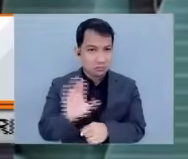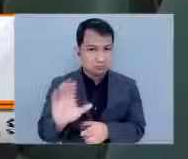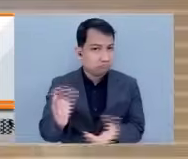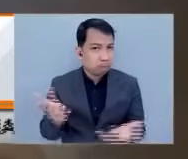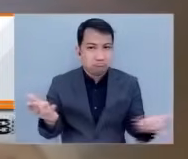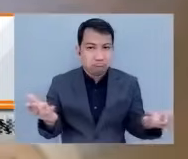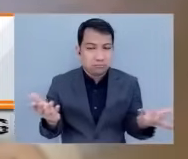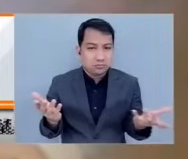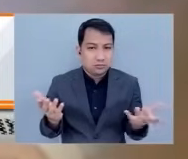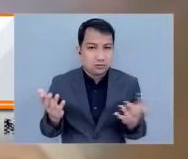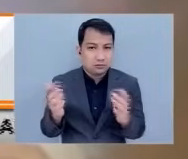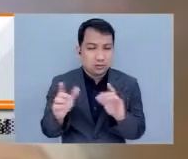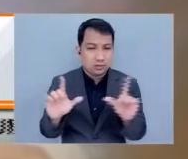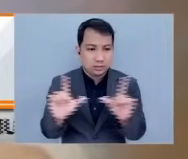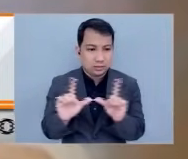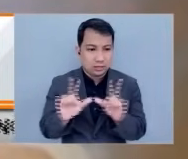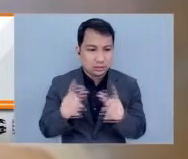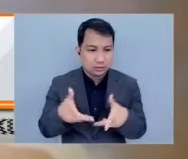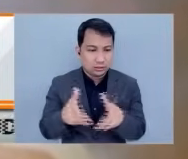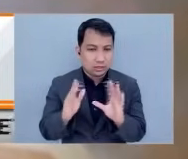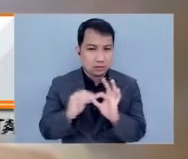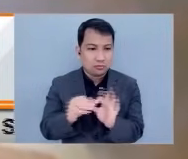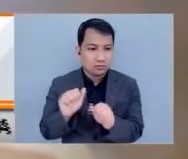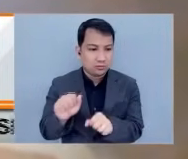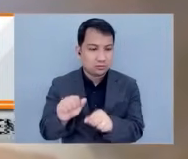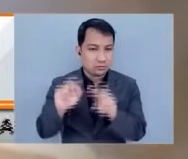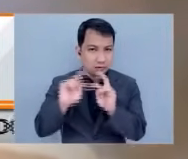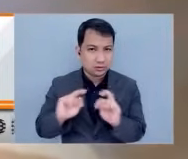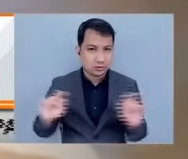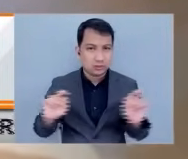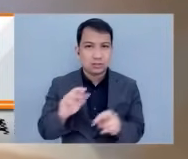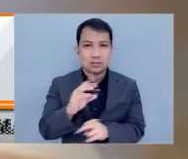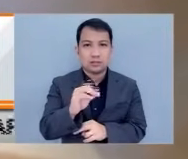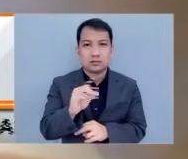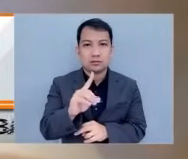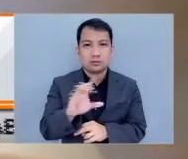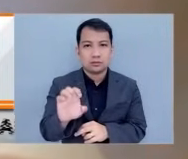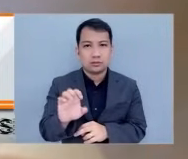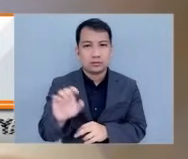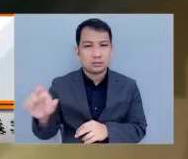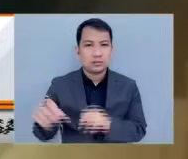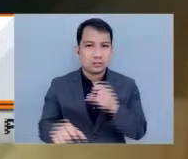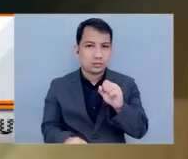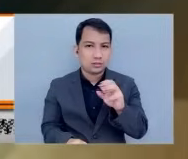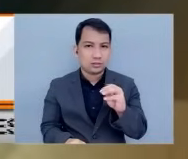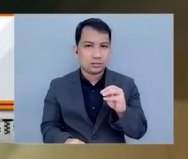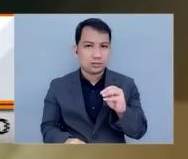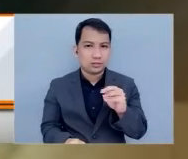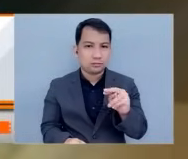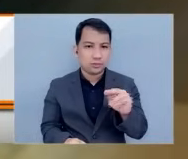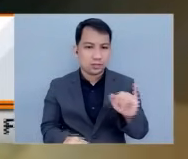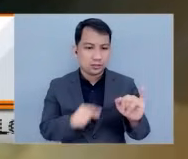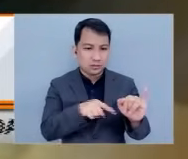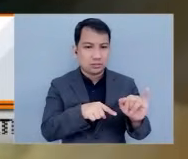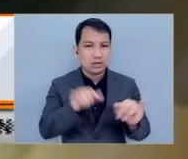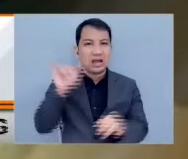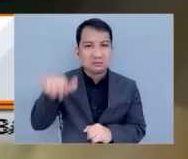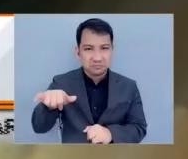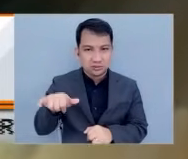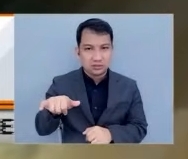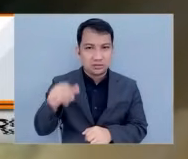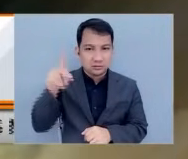franchise, no? Iimbisigahan na raw ng Department of Labor and Employment ang SMNI. No-show naman ulit sa Senado si Pastor Kibuloy,